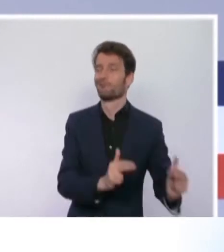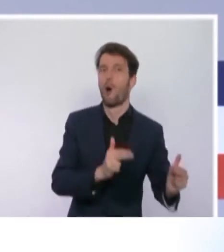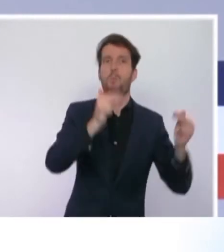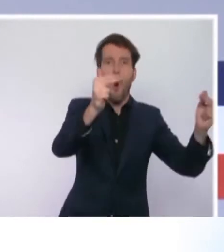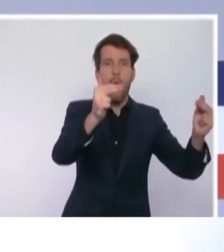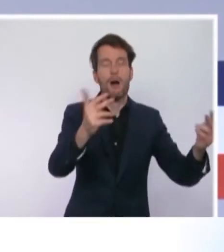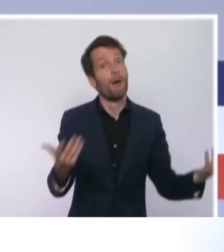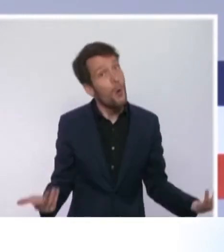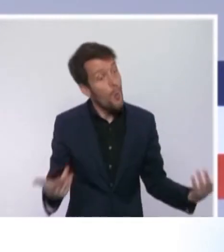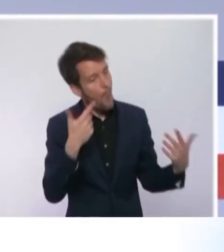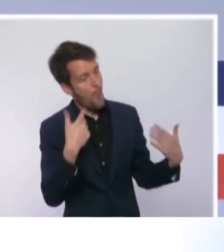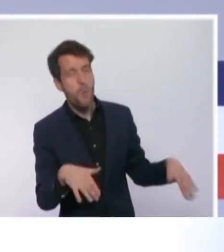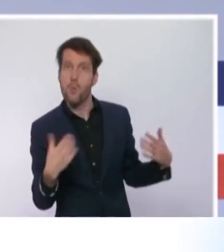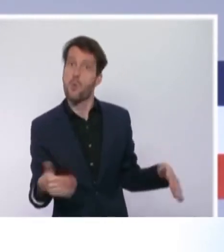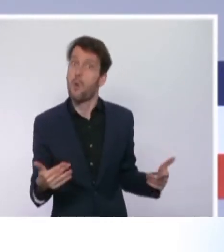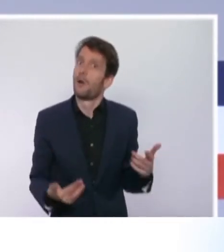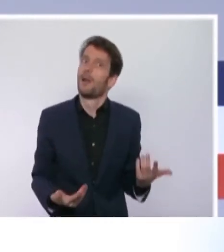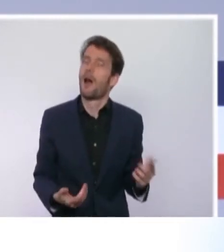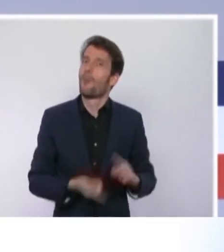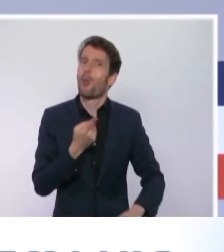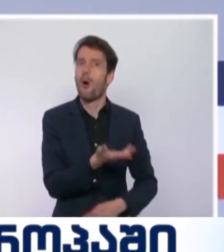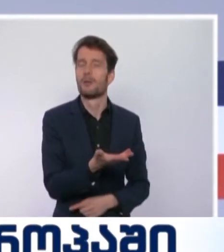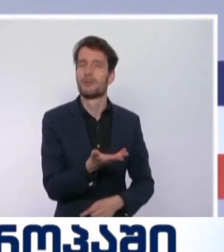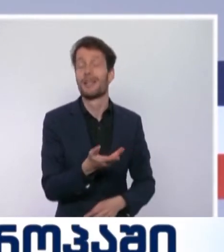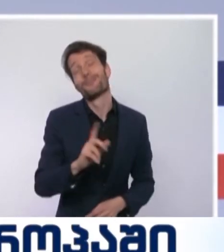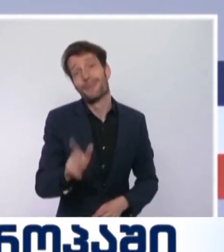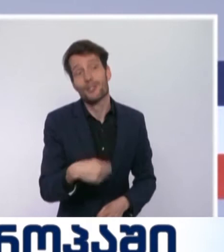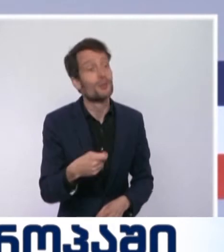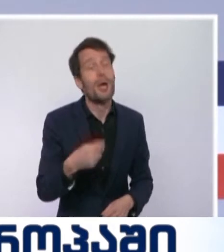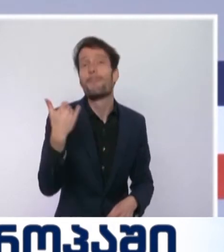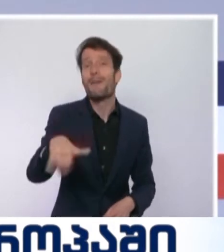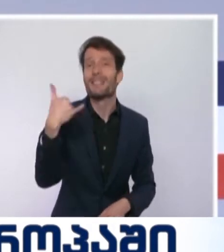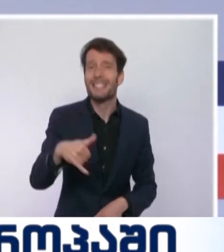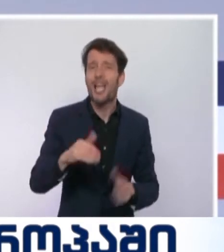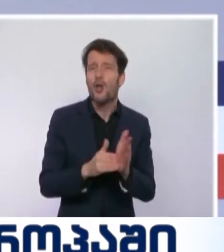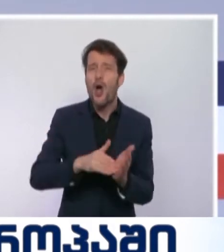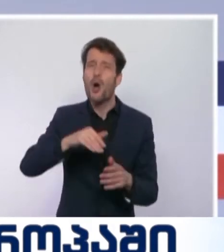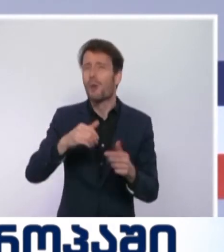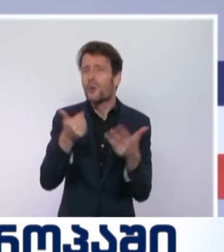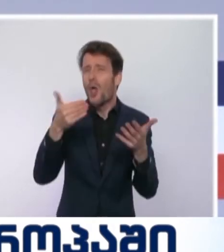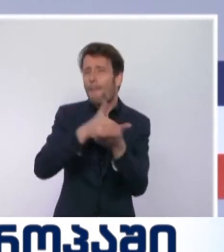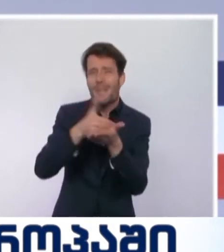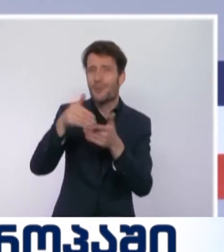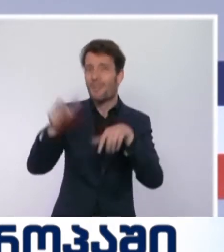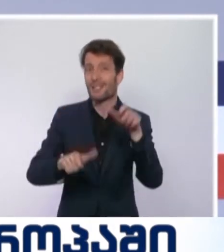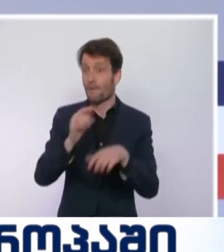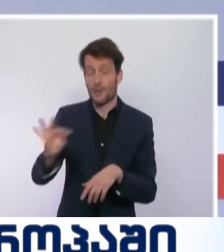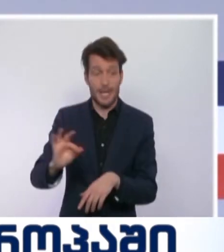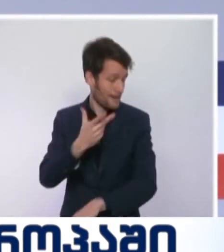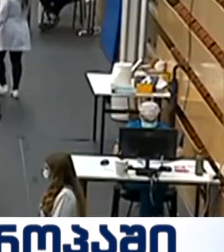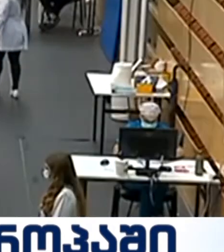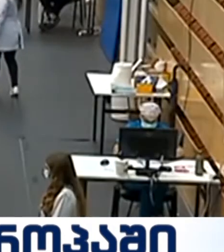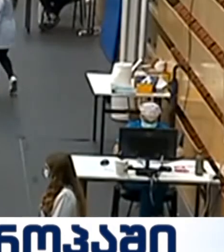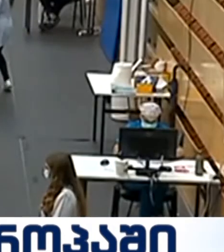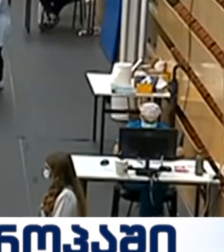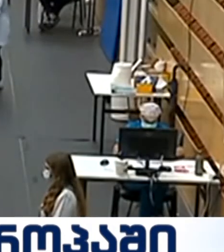რაც ძალიან მნიშვნელოვანია. საფრანგეთში რამდენიმე მილიონი მოქალაქეა, რომლებიც ჯერ კიდევ არ არსებობენ. Ne sont pas encore protégés du tout, qui n'ont même pas reçu une